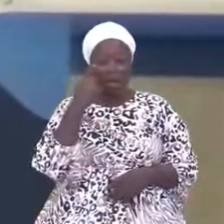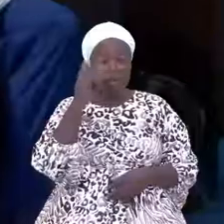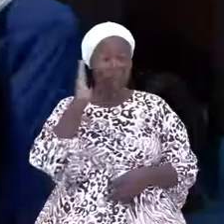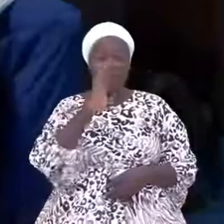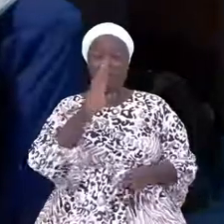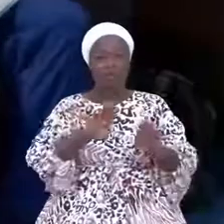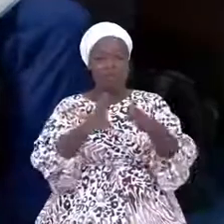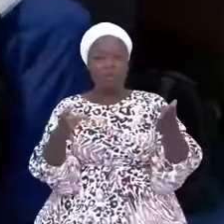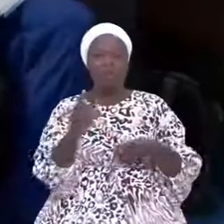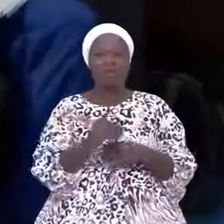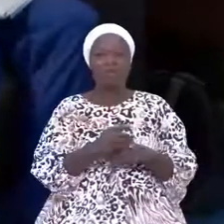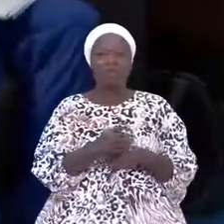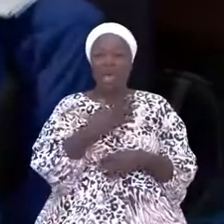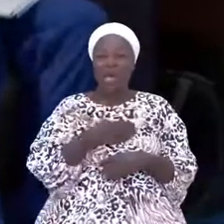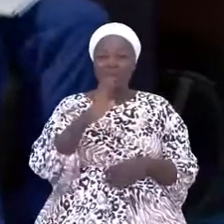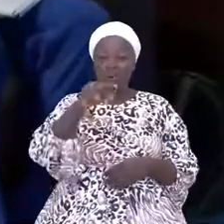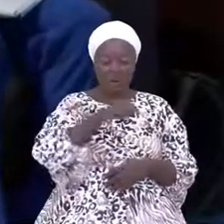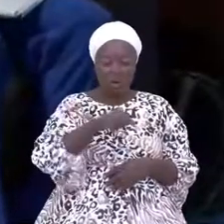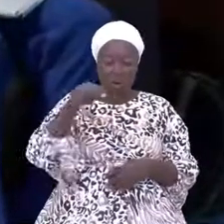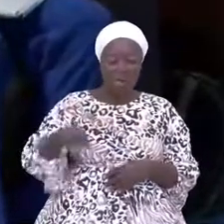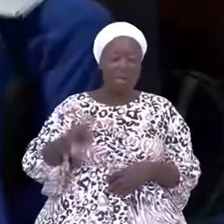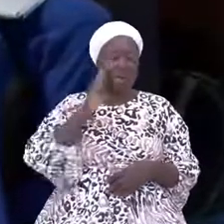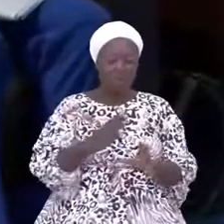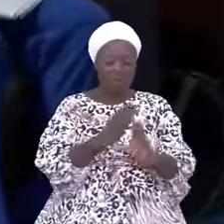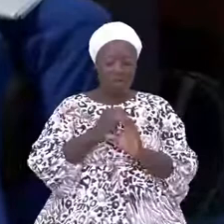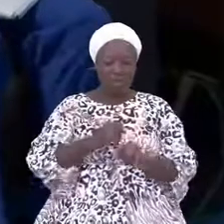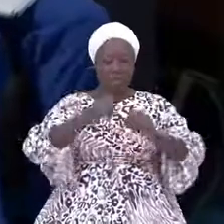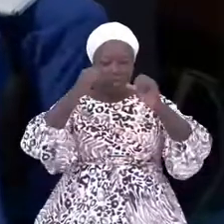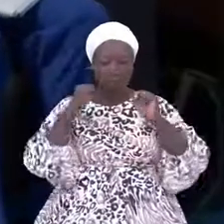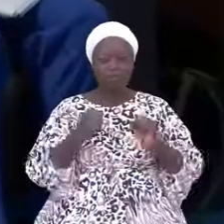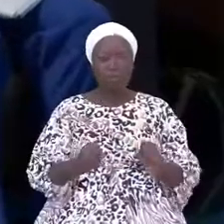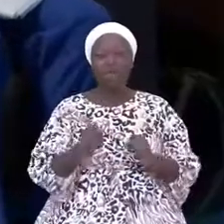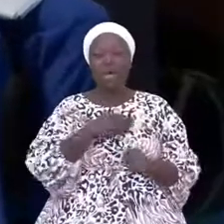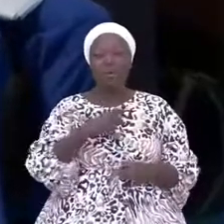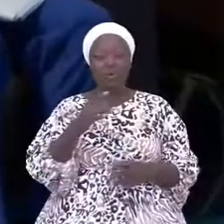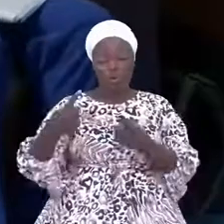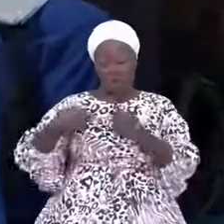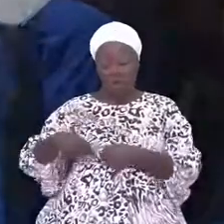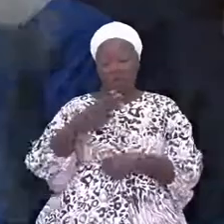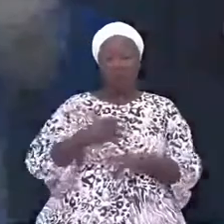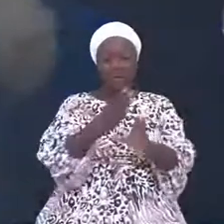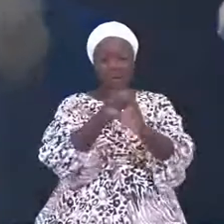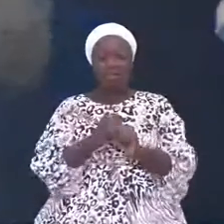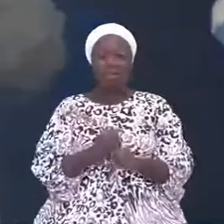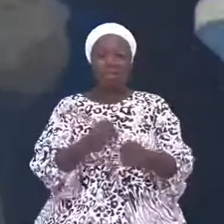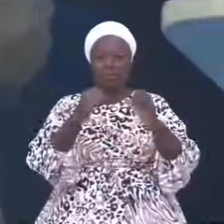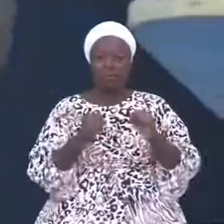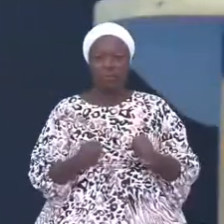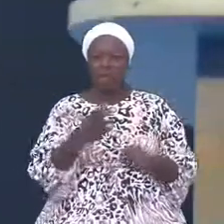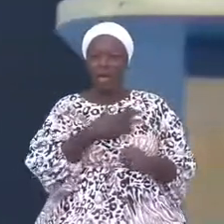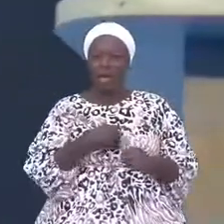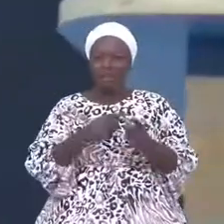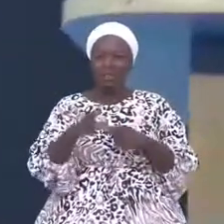s'ouvrirent. Et tes yeux vont s'ouvrir. Et tes pieds recevront la force.